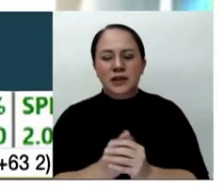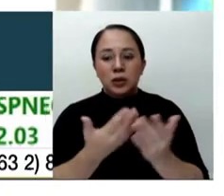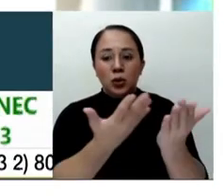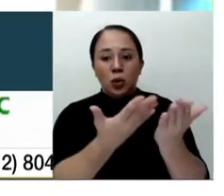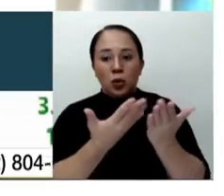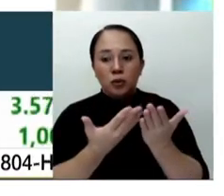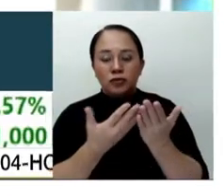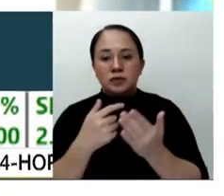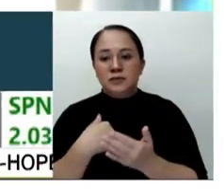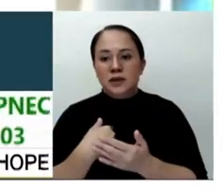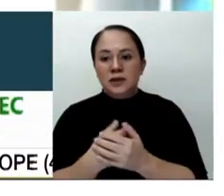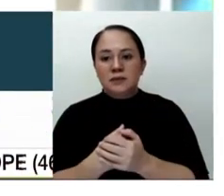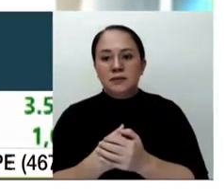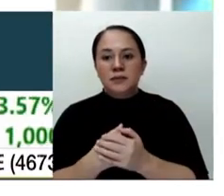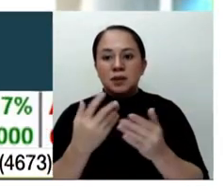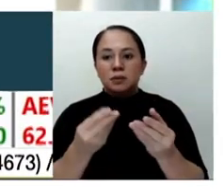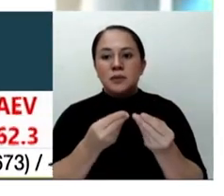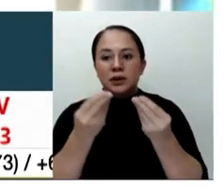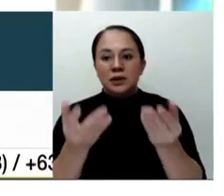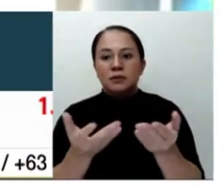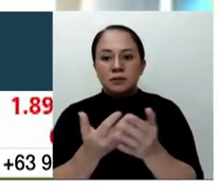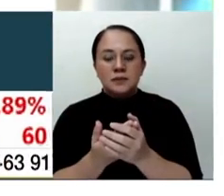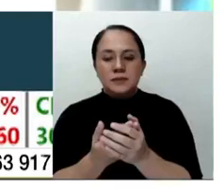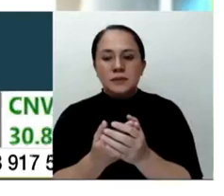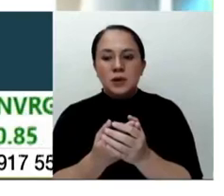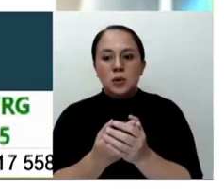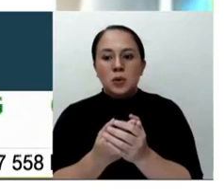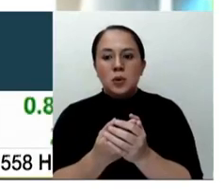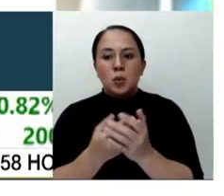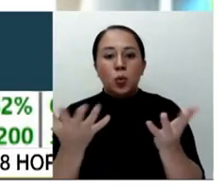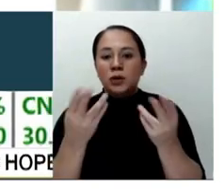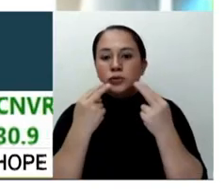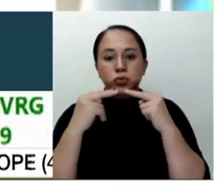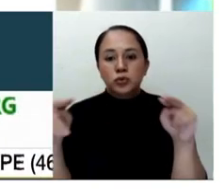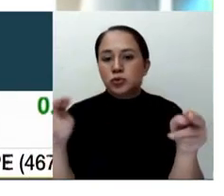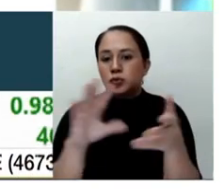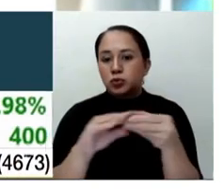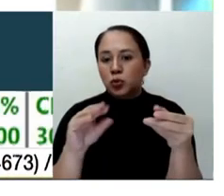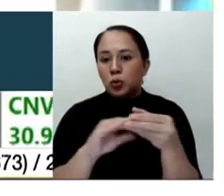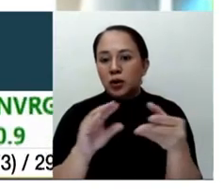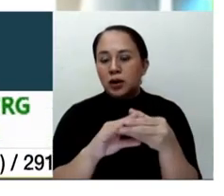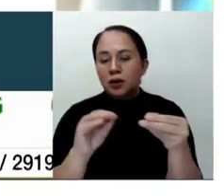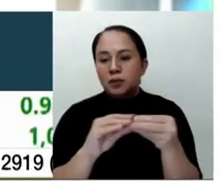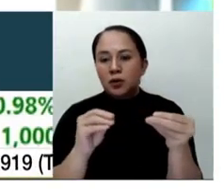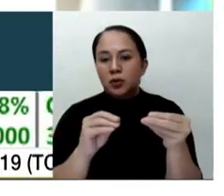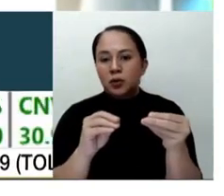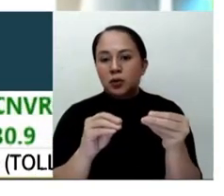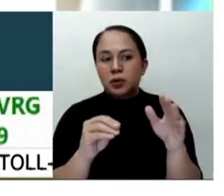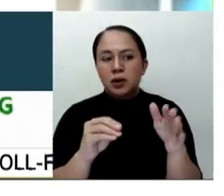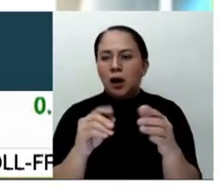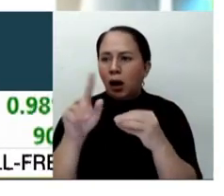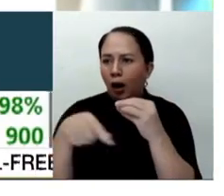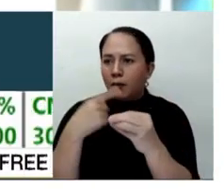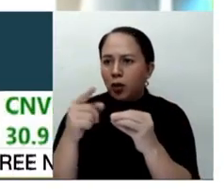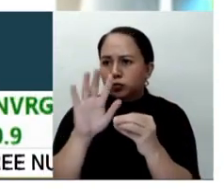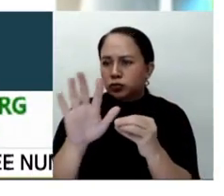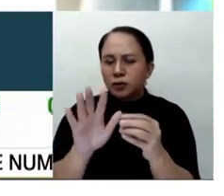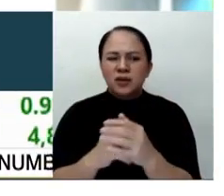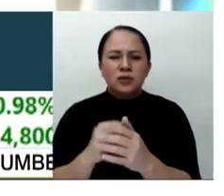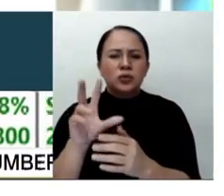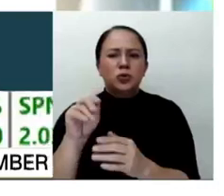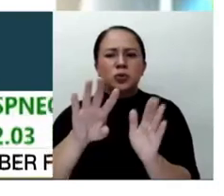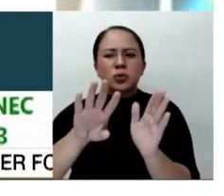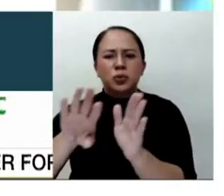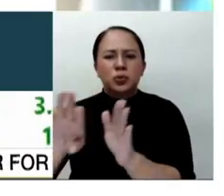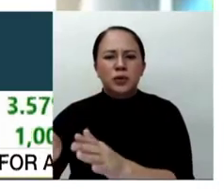sige, bigyan ka namin ng anong news story ang gusto mo, ilagay namin above the fold. No, sabi ko. Maski itabi nyo sa